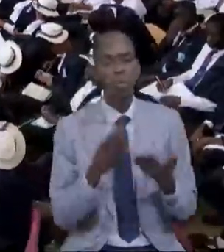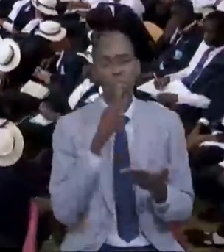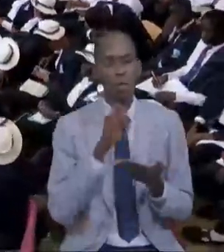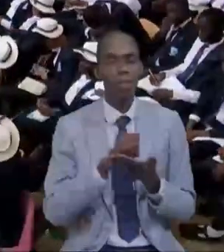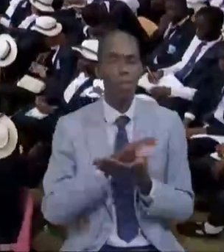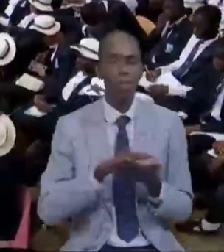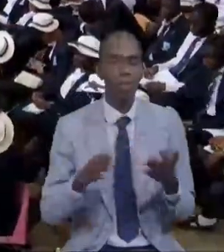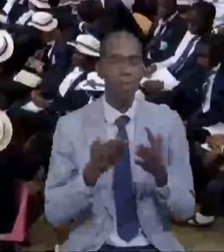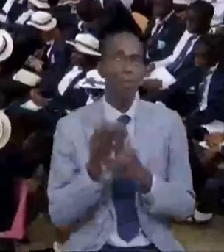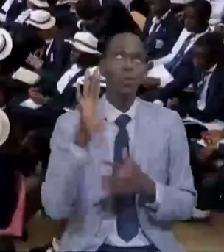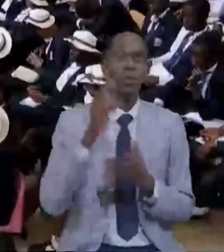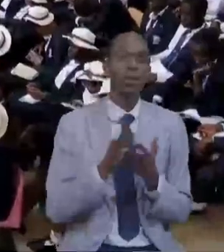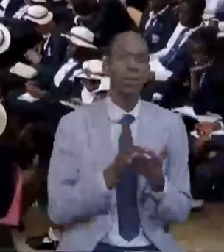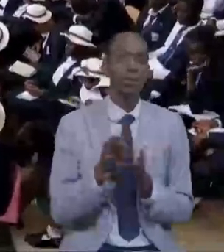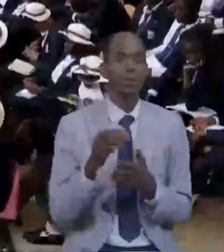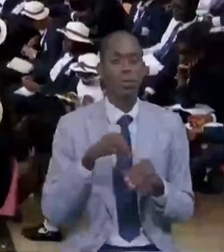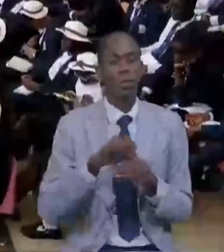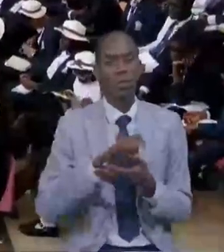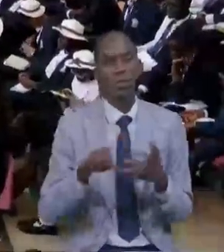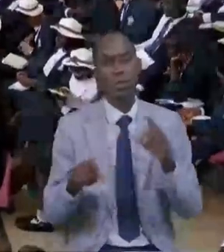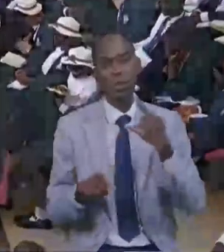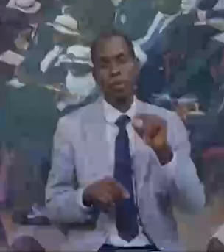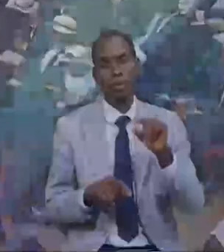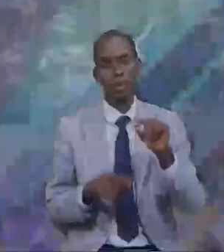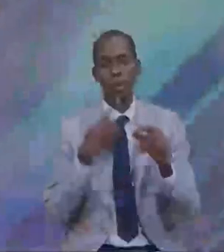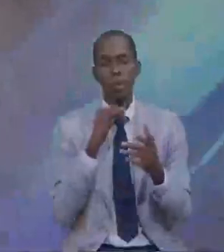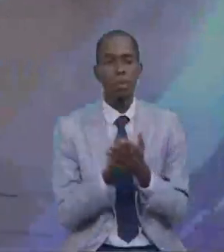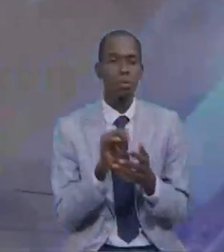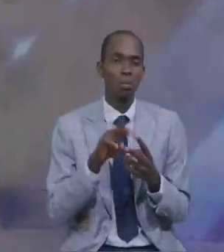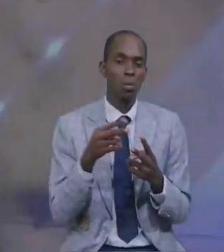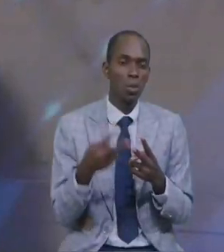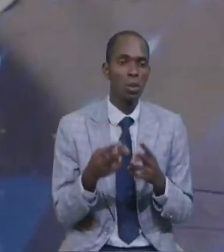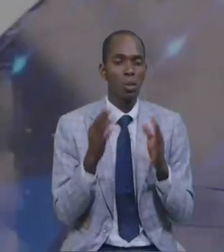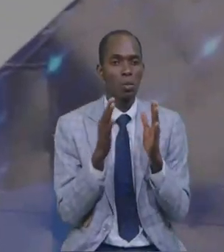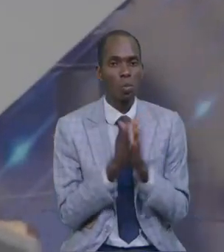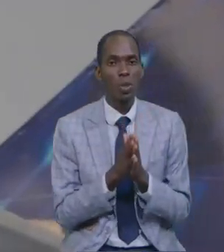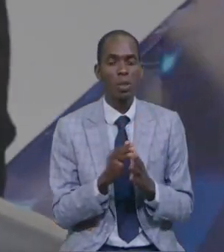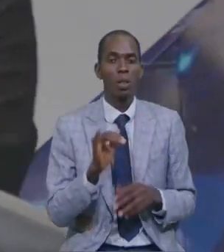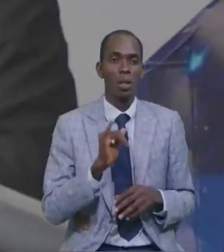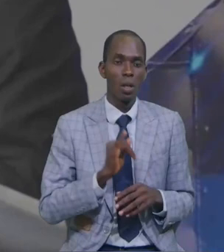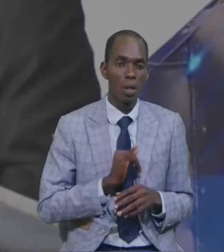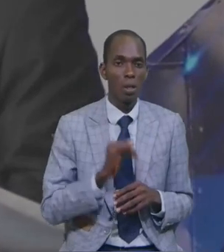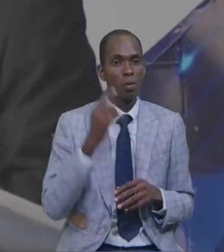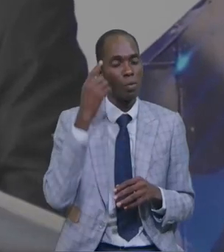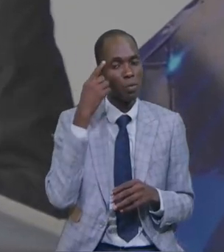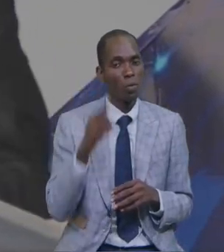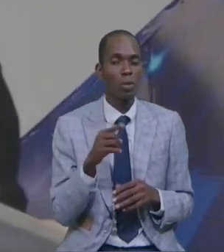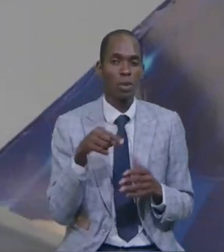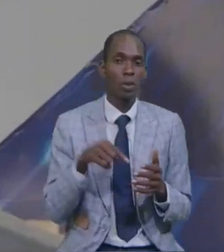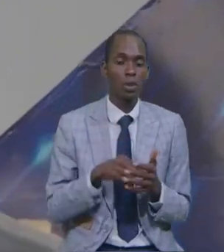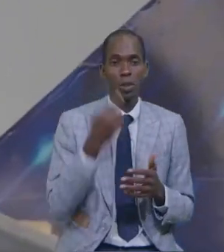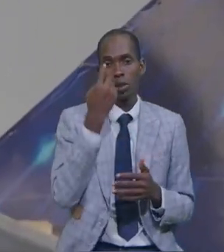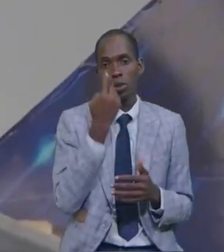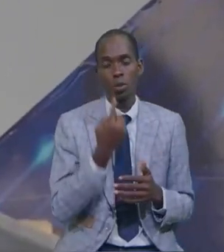Ce n'est pas pour eux seuls que je prie, mais pour tous ceux qui croiront en moi par leur